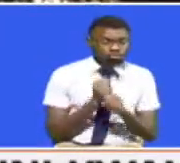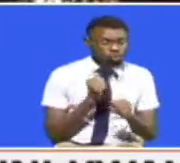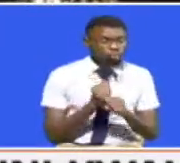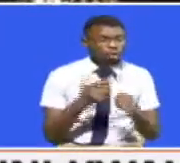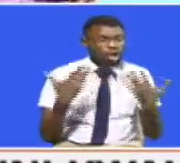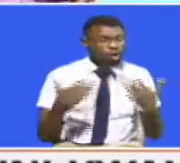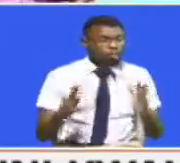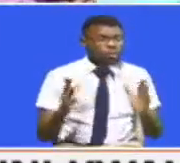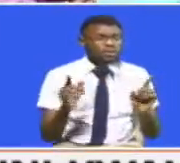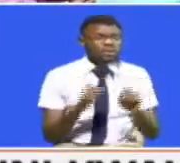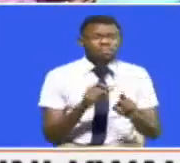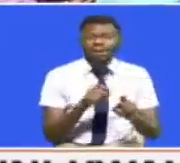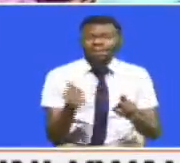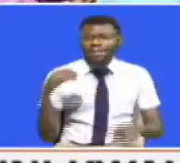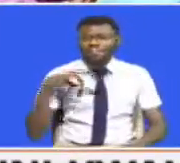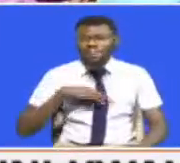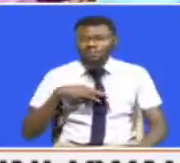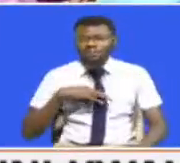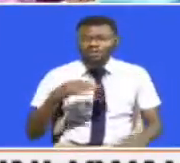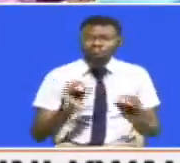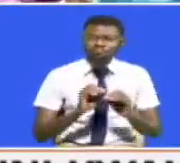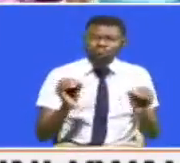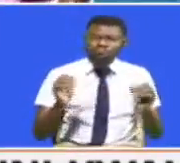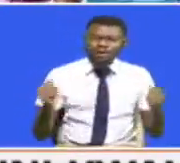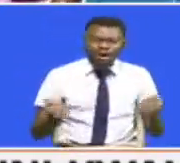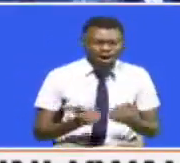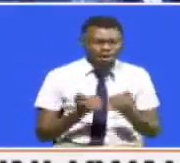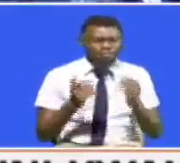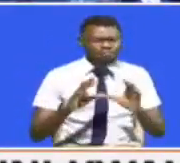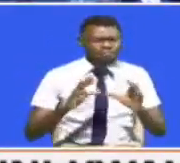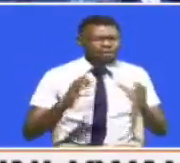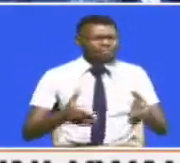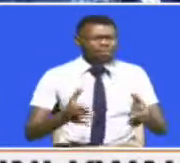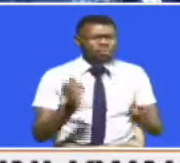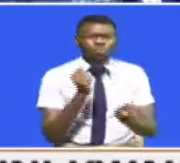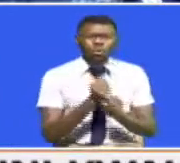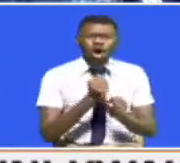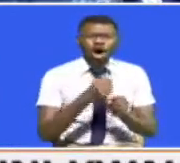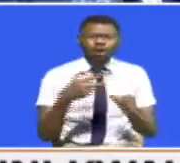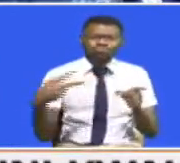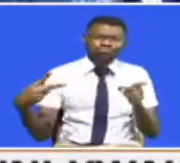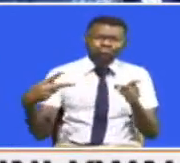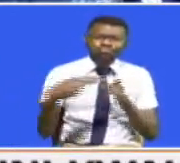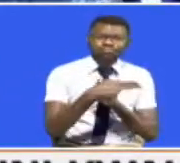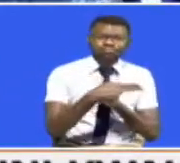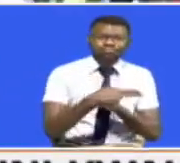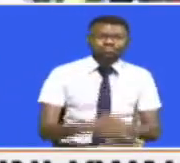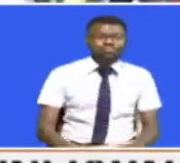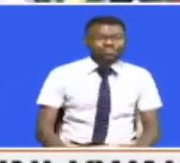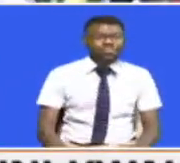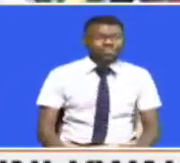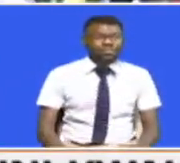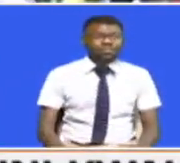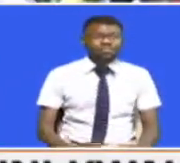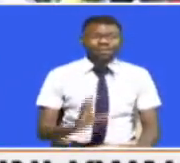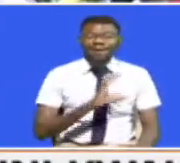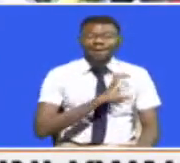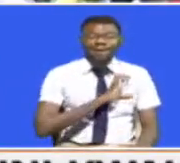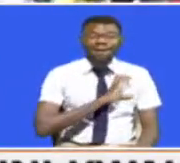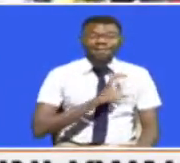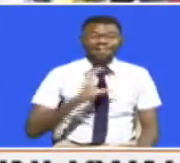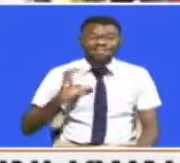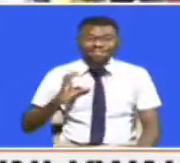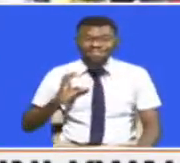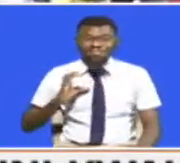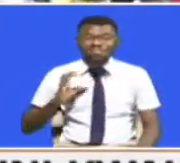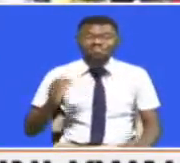na udhamini mwingine iwapo kampuni itasitisha shughuli zake. Kuna kamati kama za